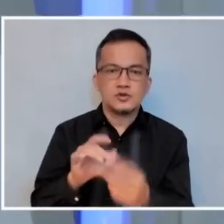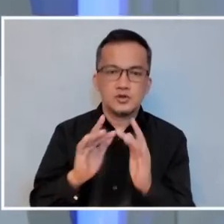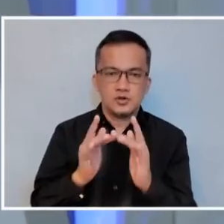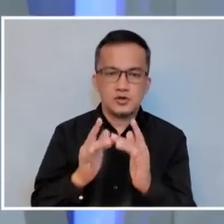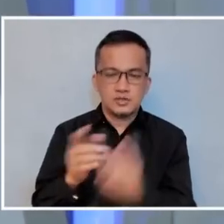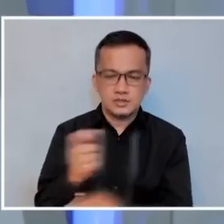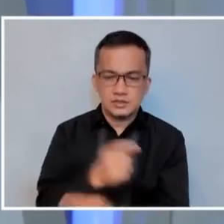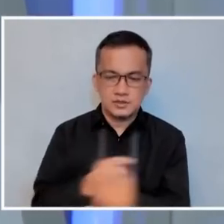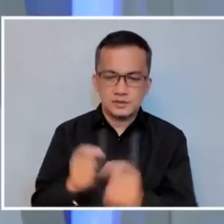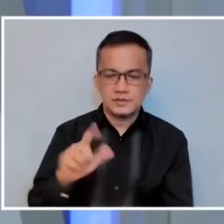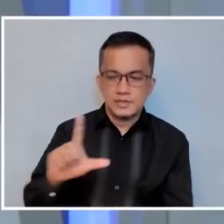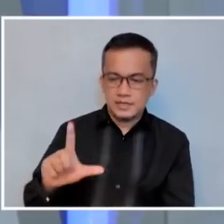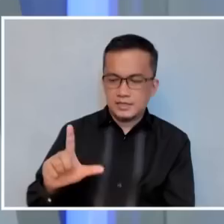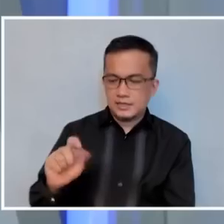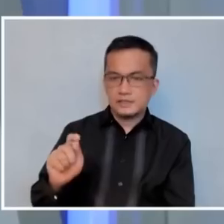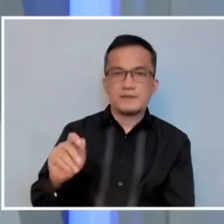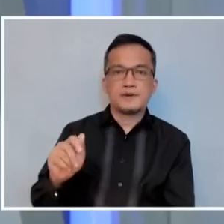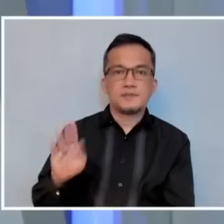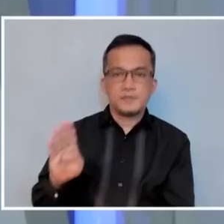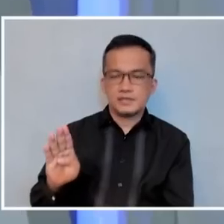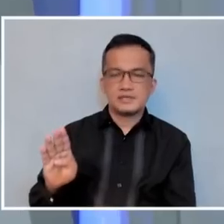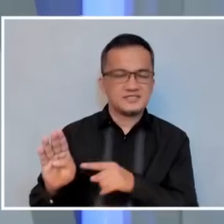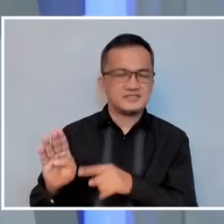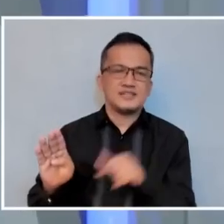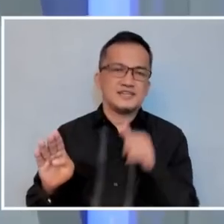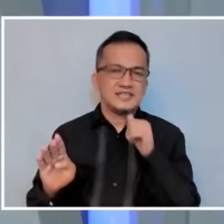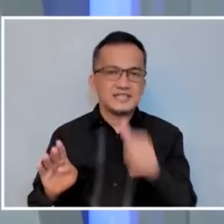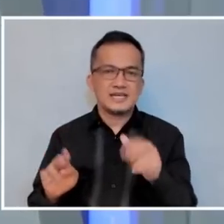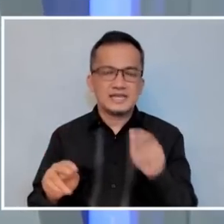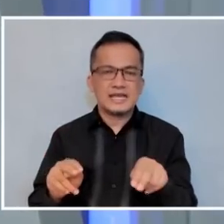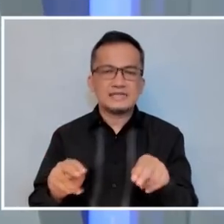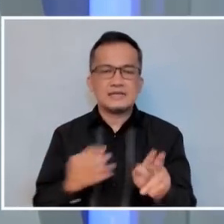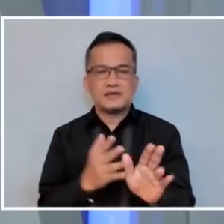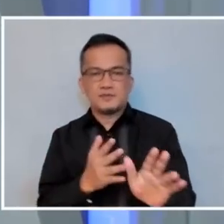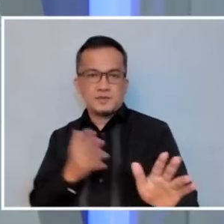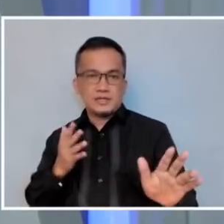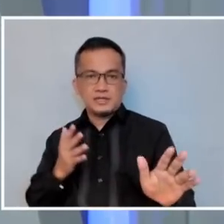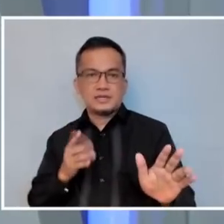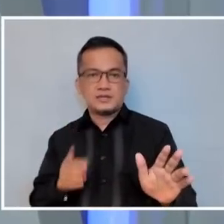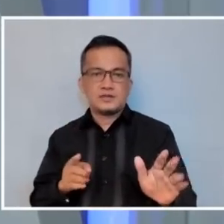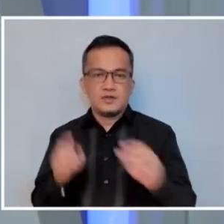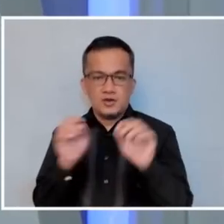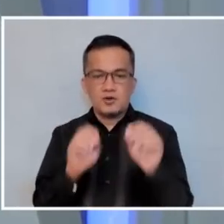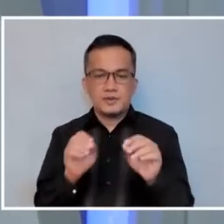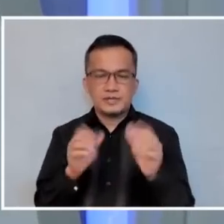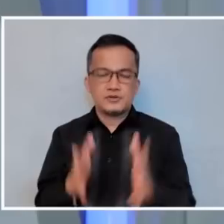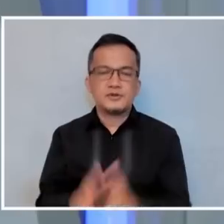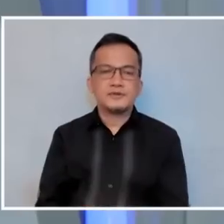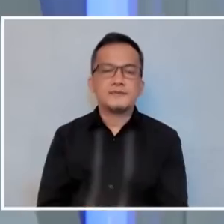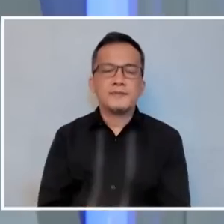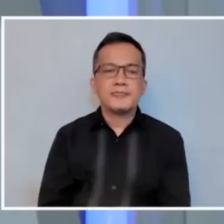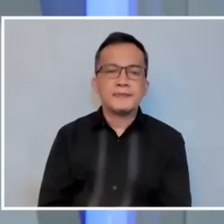ang LTFRB para hindi na kailangan na pumila pa ang mga operators.